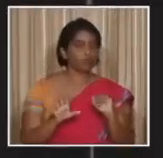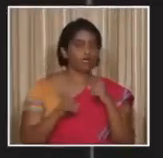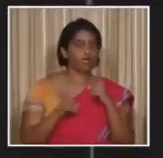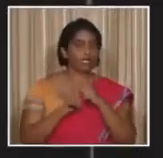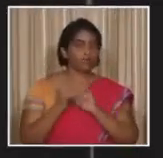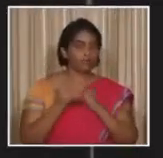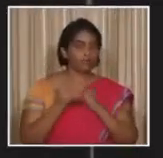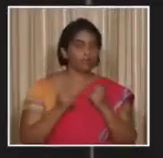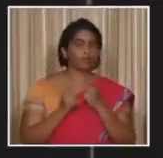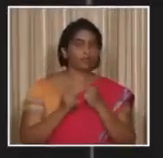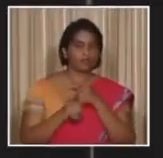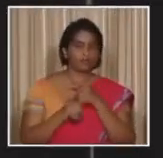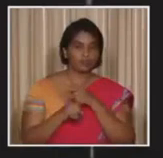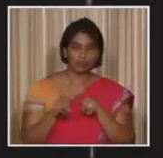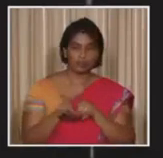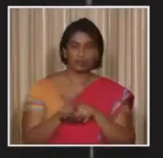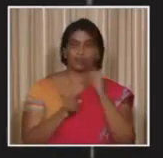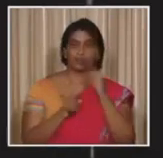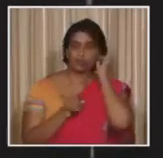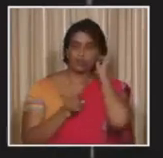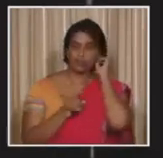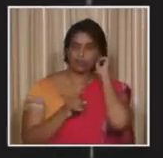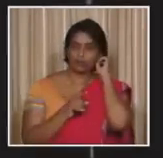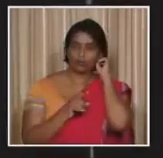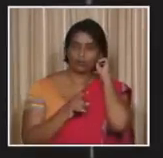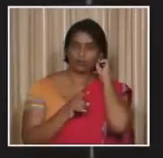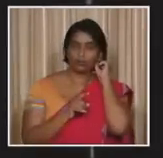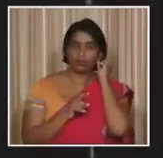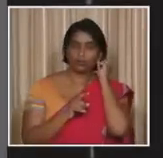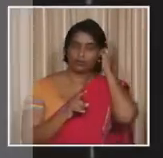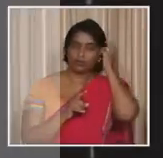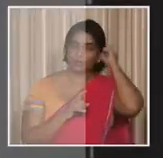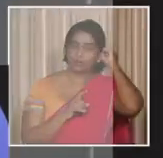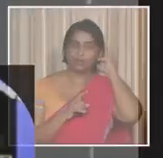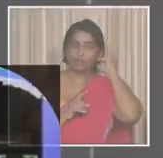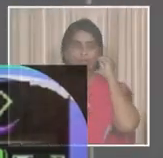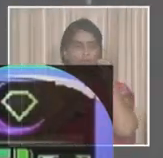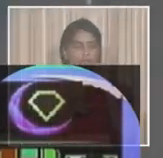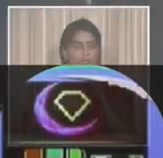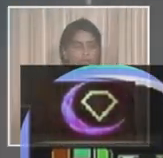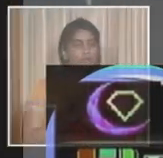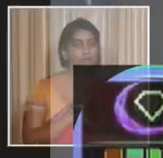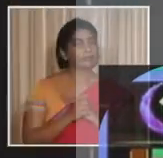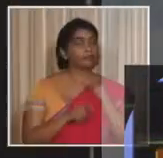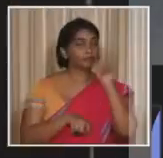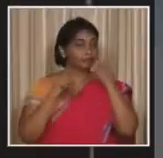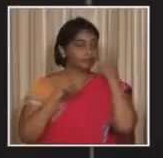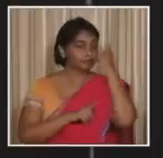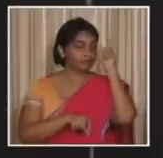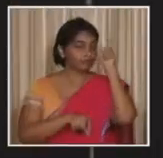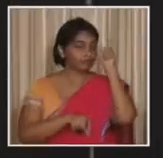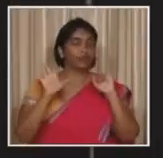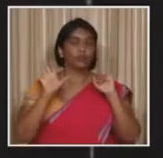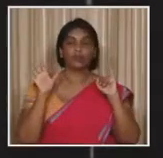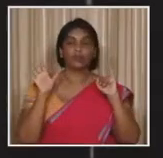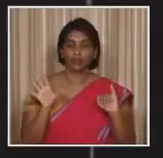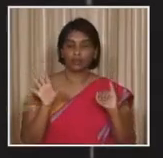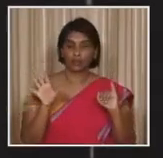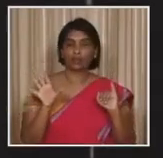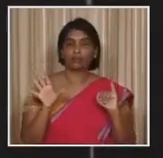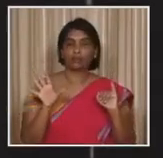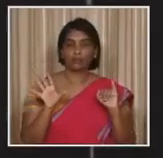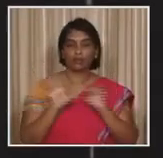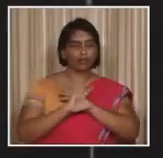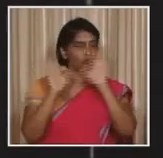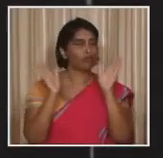යුද විදේශඥ 6 දෙනෙක්. සර් ඩෙස්මන්ඩ් සිල්වා, සර් ජෙෆ්රි නයිට්, ප්‍රොෆෙසර් මයිකල් ක්‍රේන්, ප්‍රොෆෙසර් මයිකල් නිව්ටන්, මේජර් ජෝන්